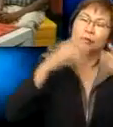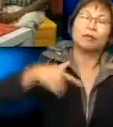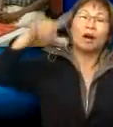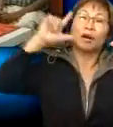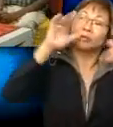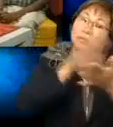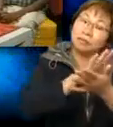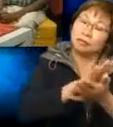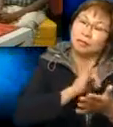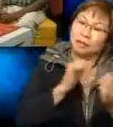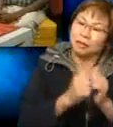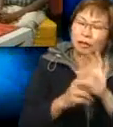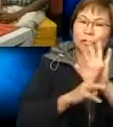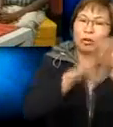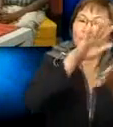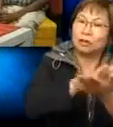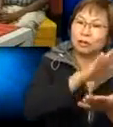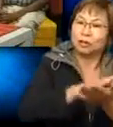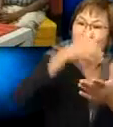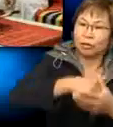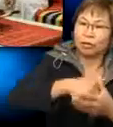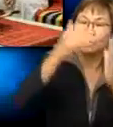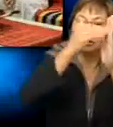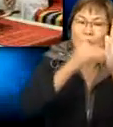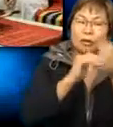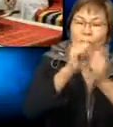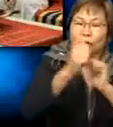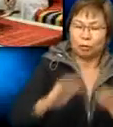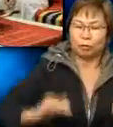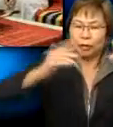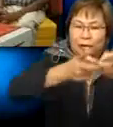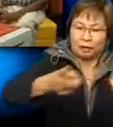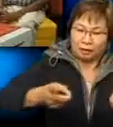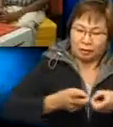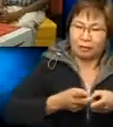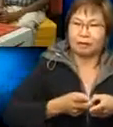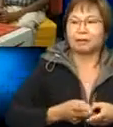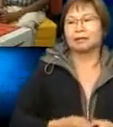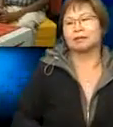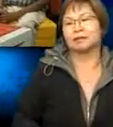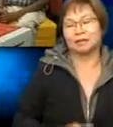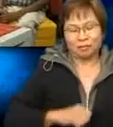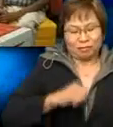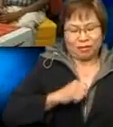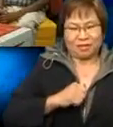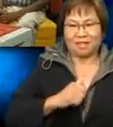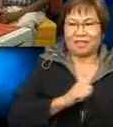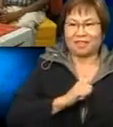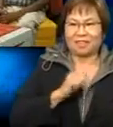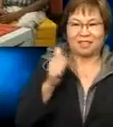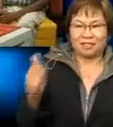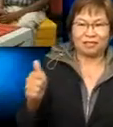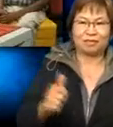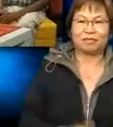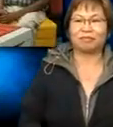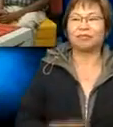pernah mengharumkan nama sekolah saya dengan mewakili sekolah dalam acara olahraga di peringkat daerah. Alah, membangga dirilah pula